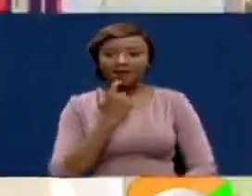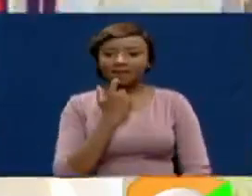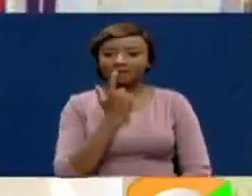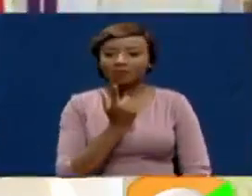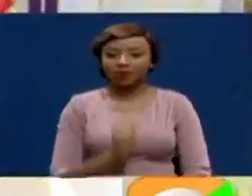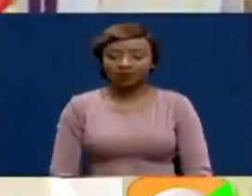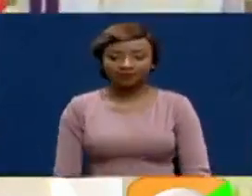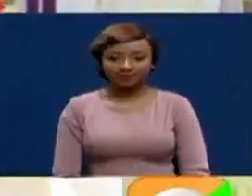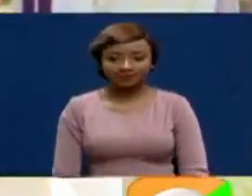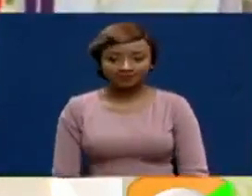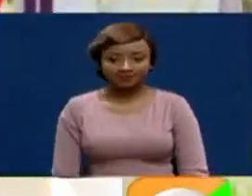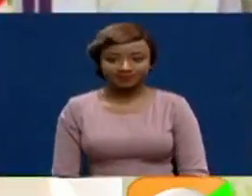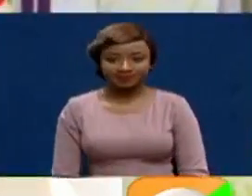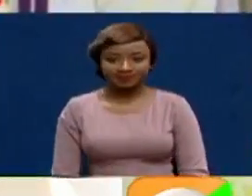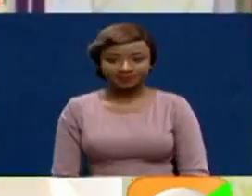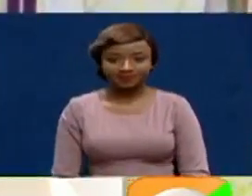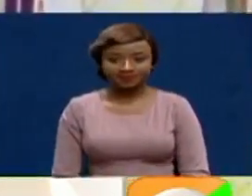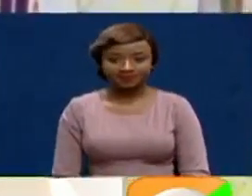mwake.